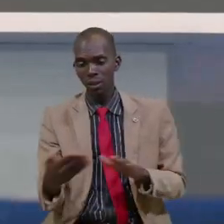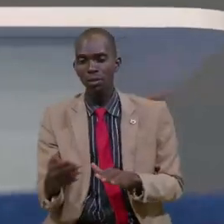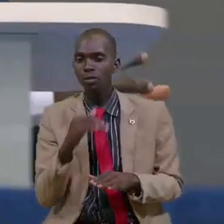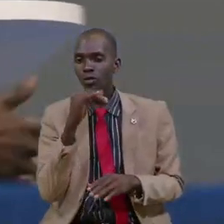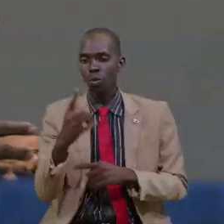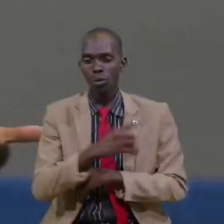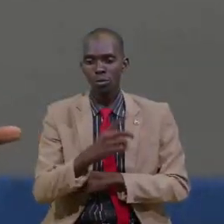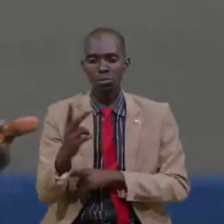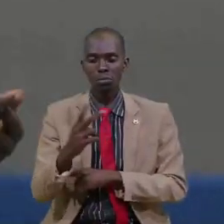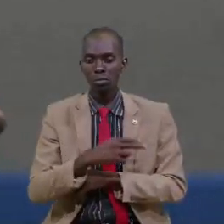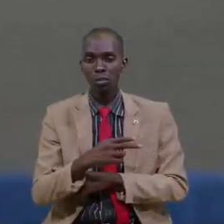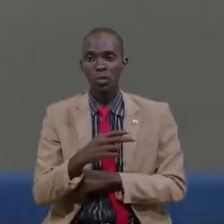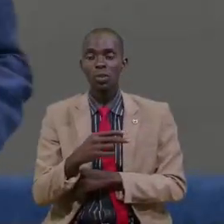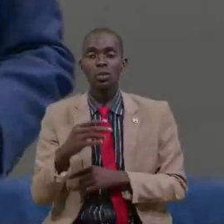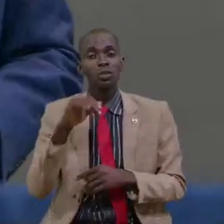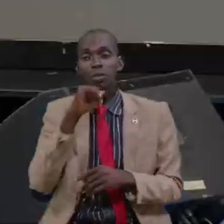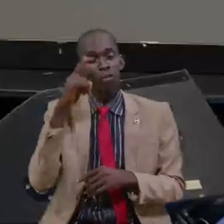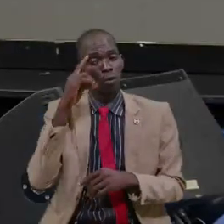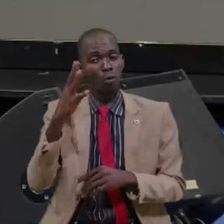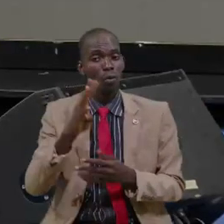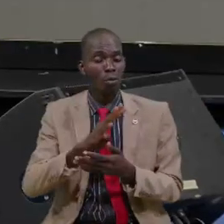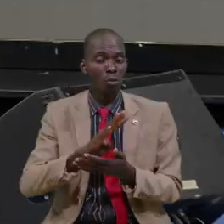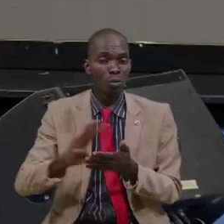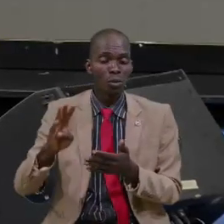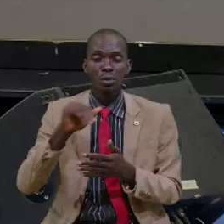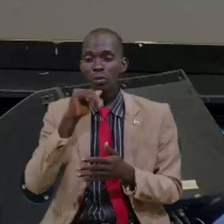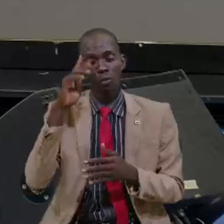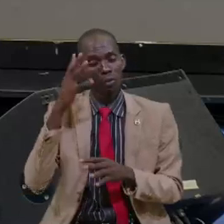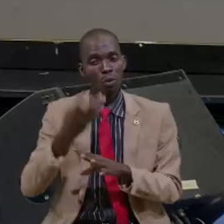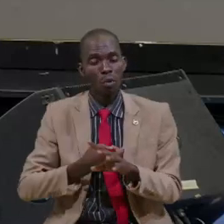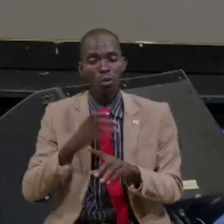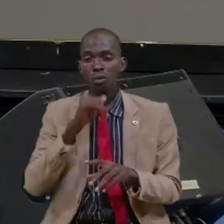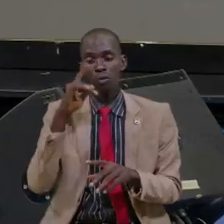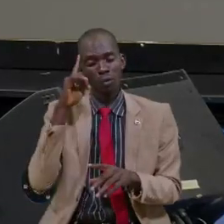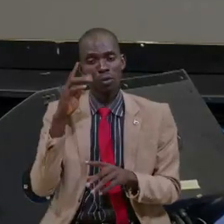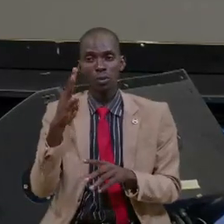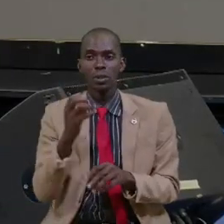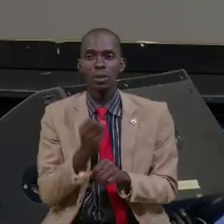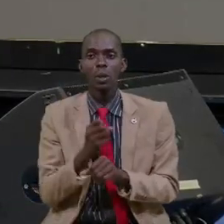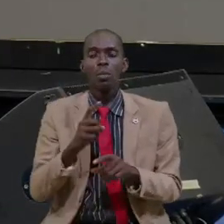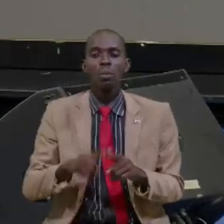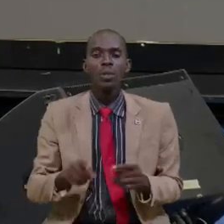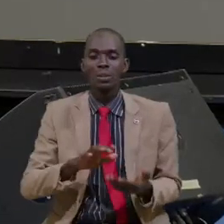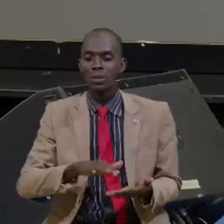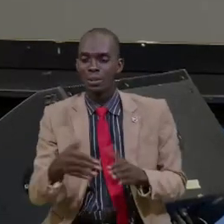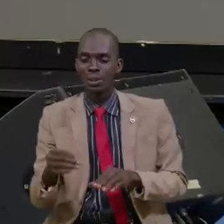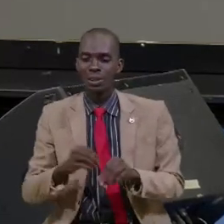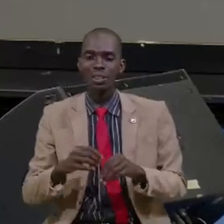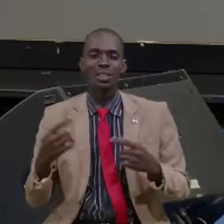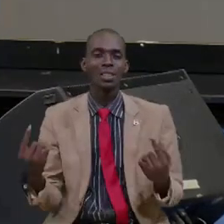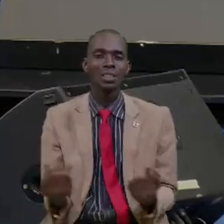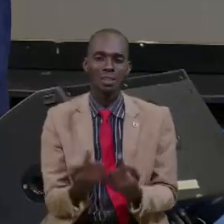Pas 4 jours, pas 4 mois, 4 années. Il est mort dans le péché depuis des